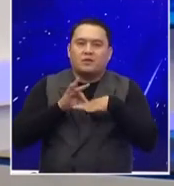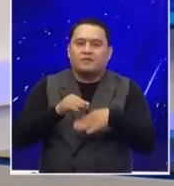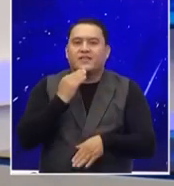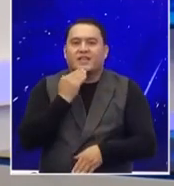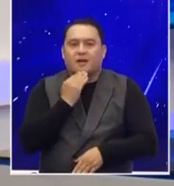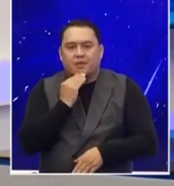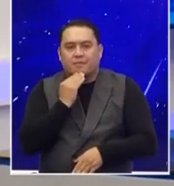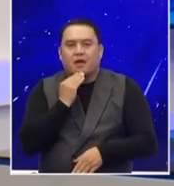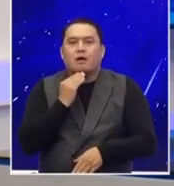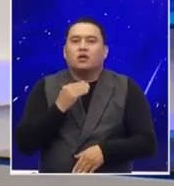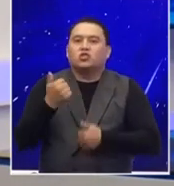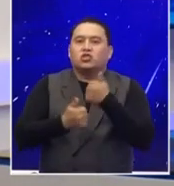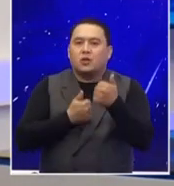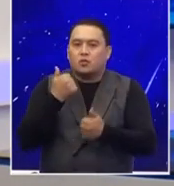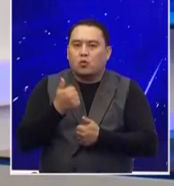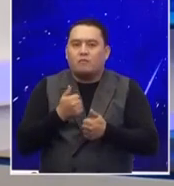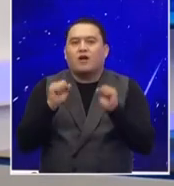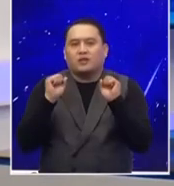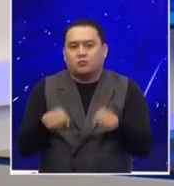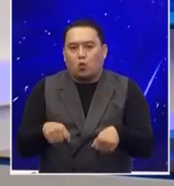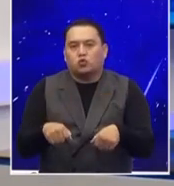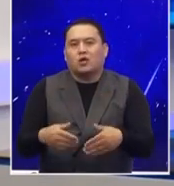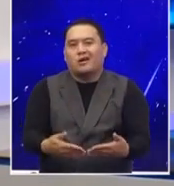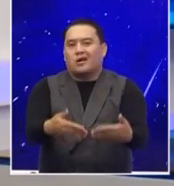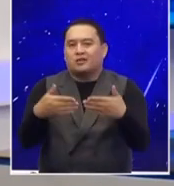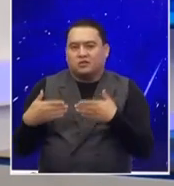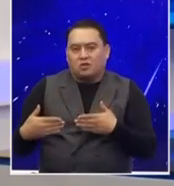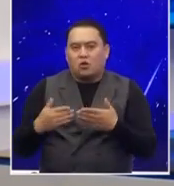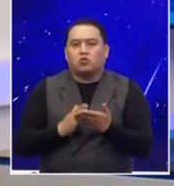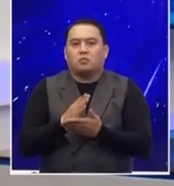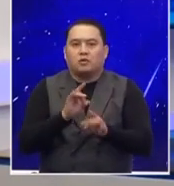провести в Египте. Однако чемпионат под угрозой срыва. Что